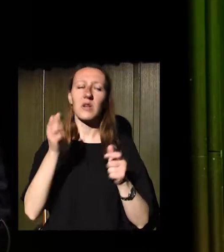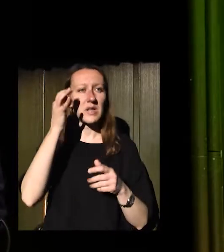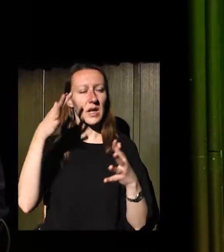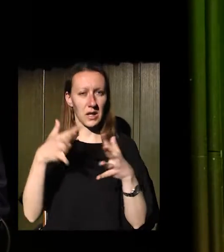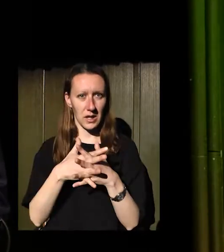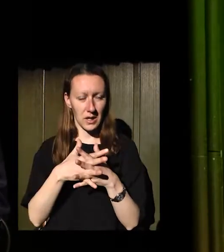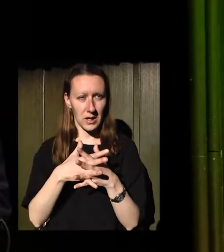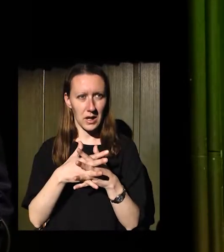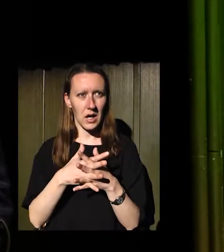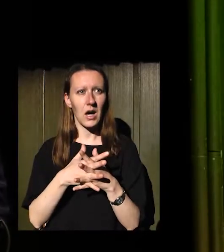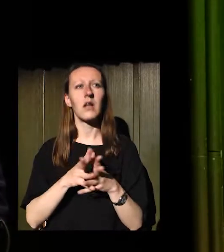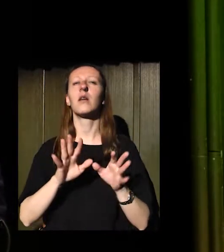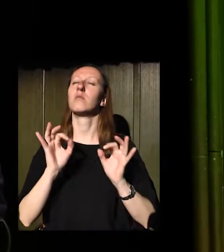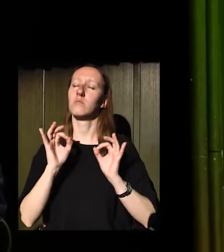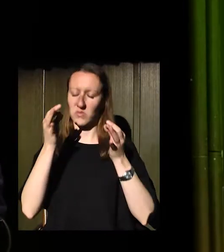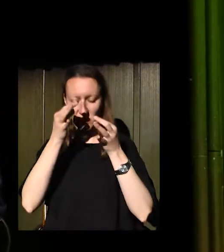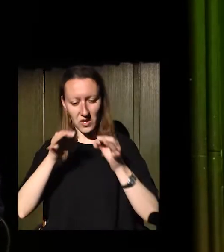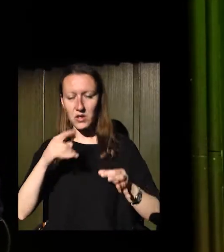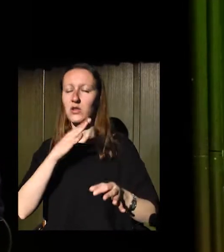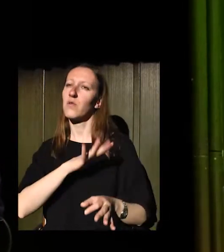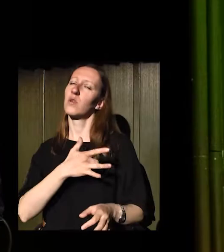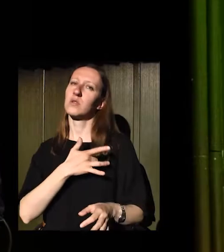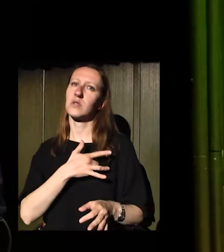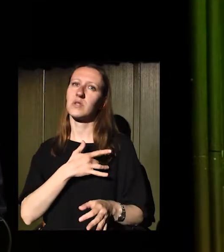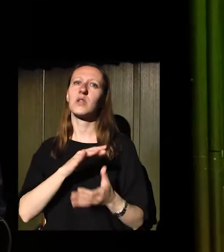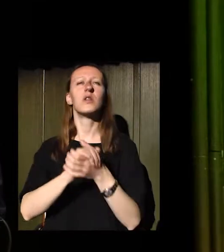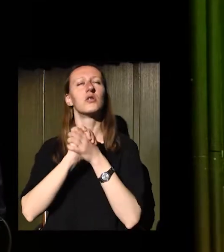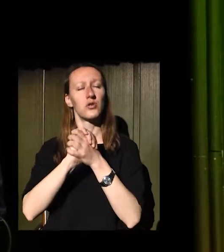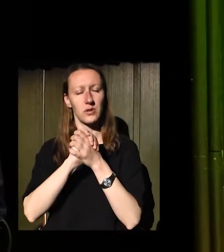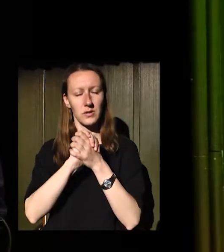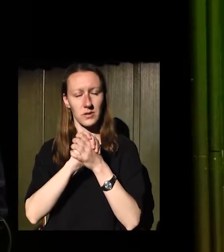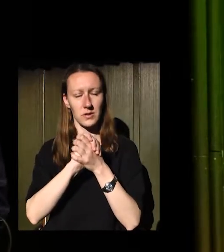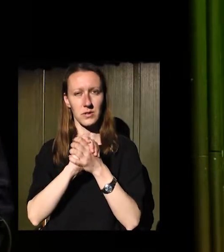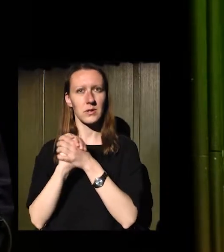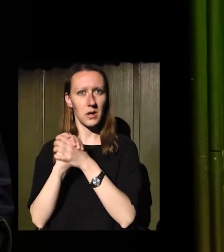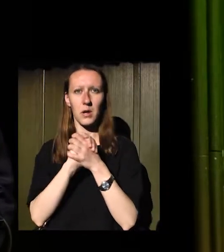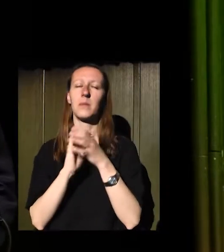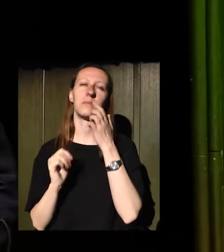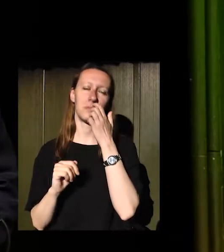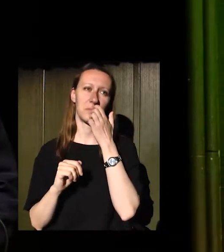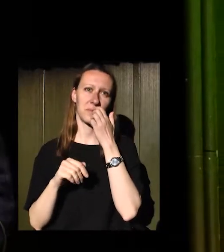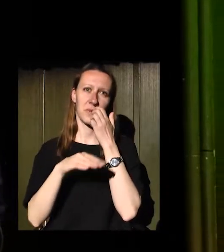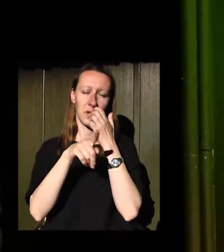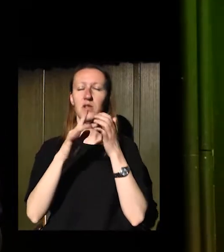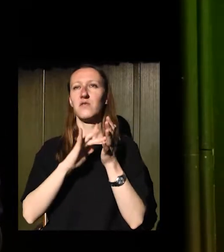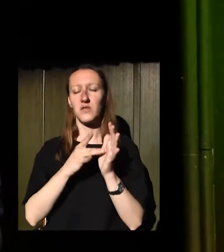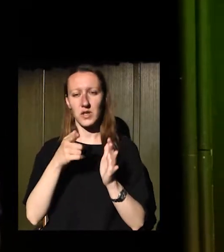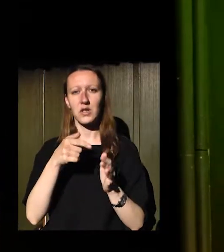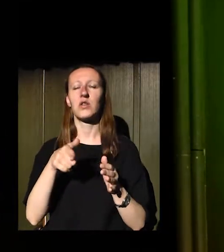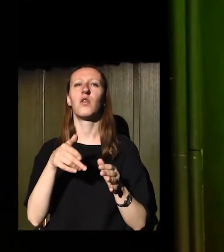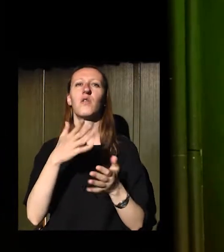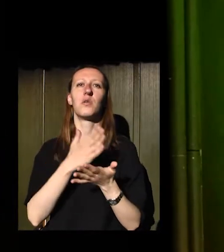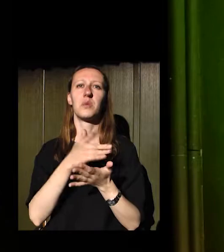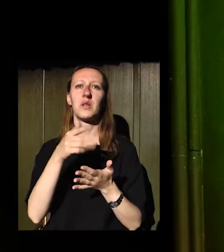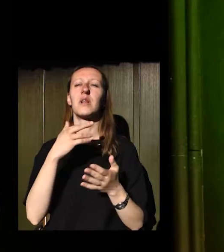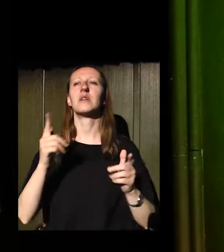Dan grada dostojanstveno i od svog srca vam čestitam. Cari concittadini, auspico che la festa della città di Pola